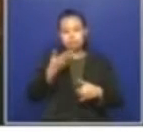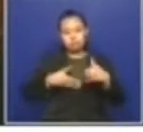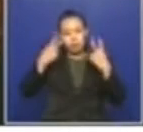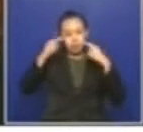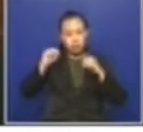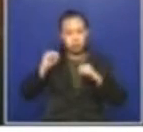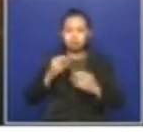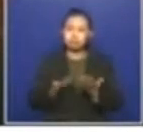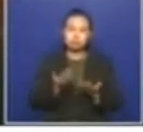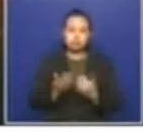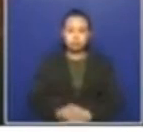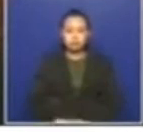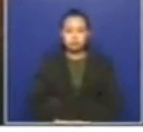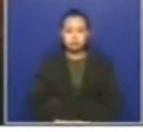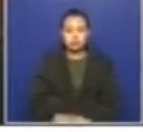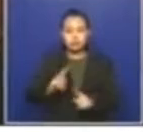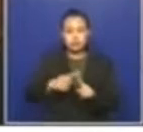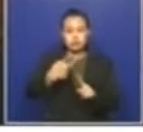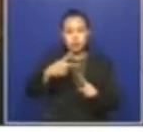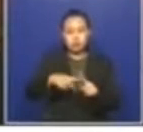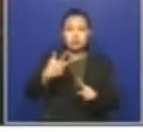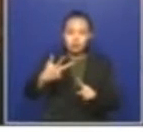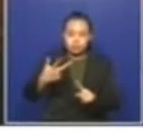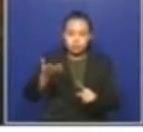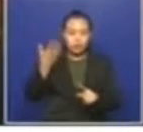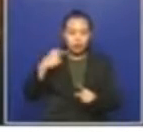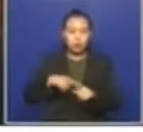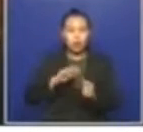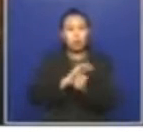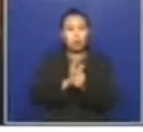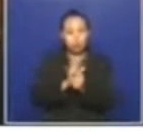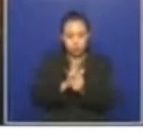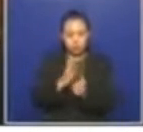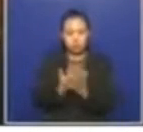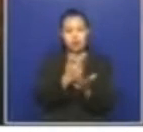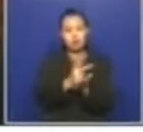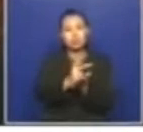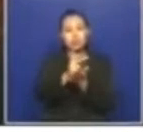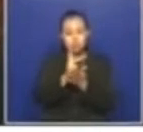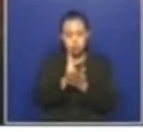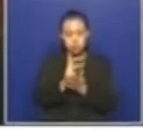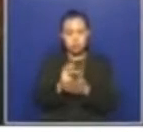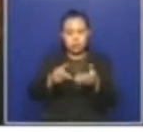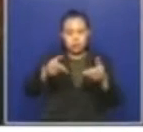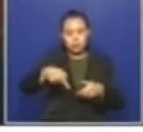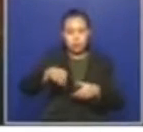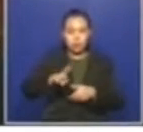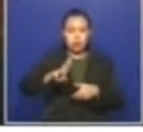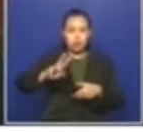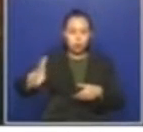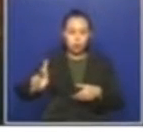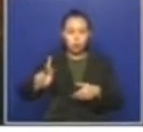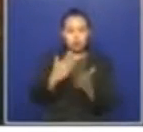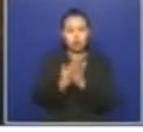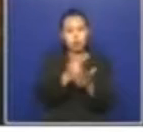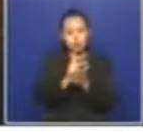การที่รัฐบาลก็บอกว่าเพราะโควิดแล้วก็เลยเข้ามาขอกู้เงินใช้พรก.กู้เงิน1ล้านล้านแล้วก็